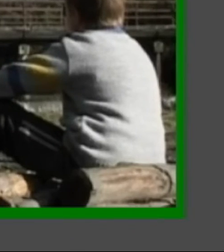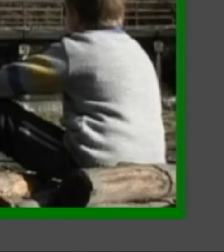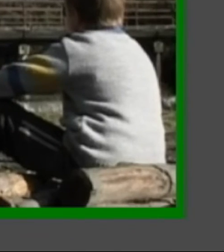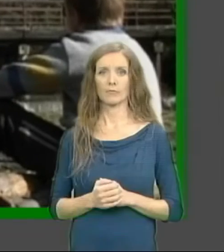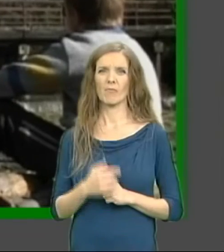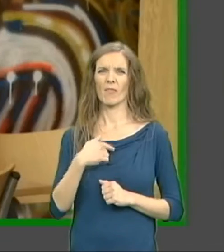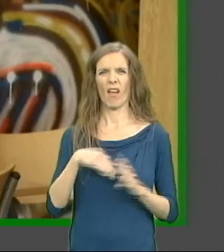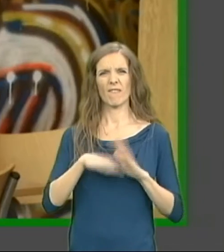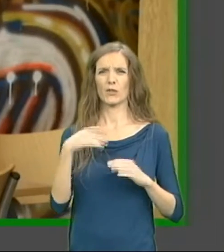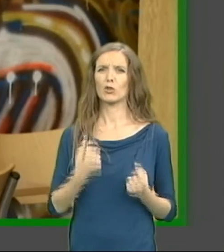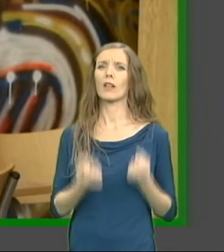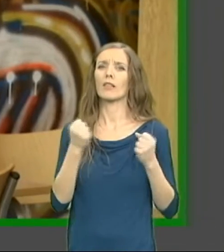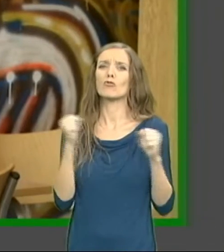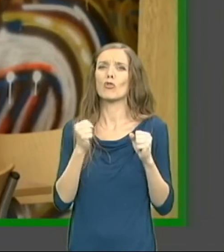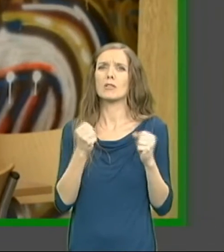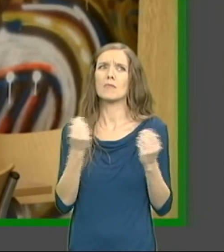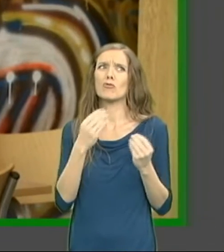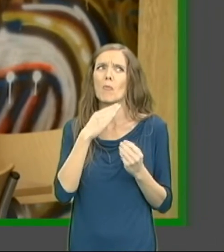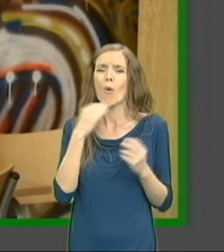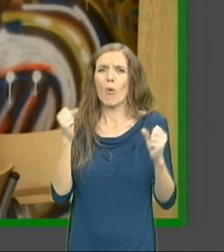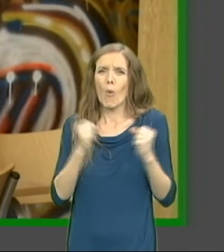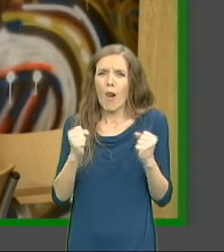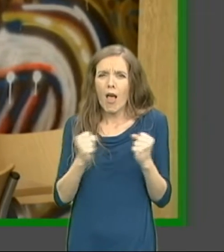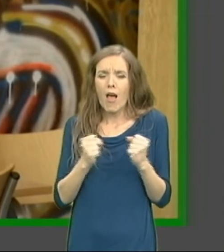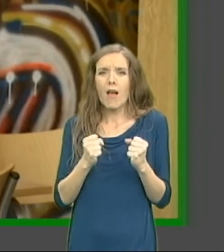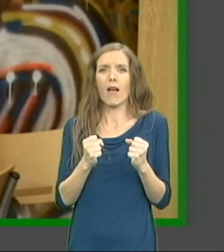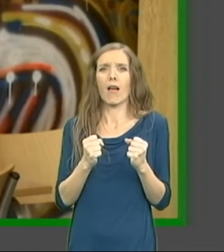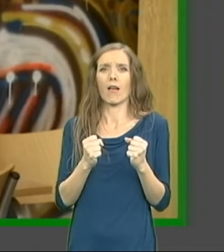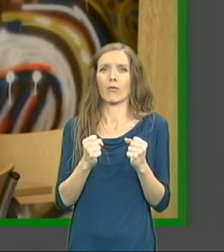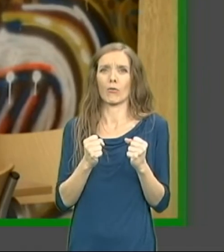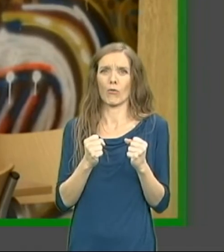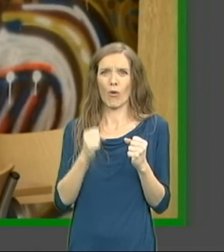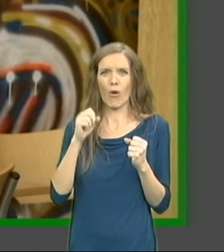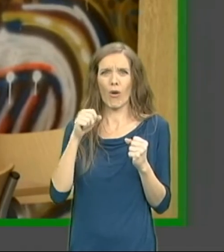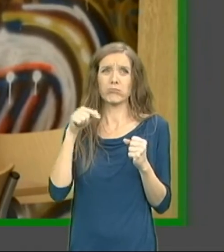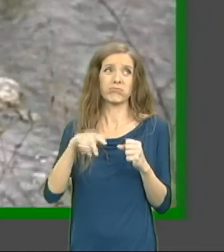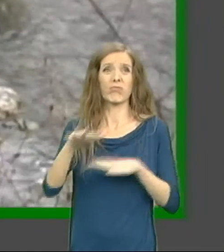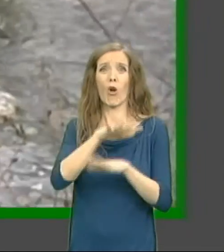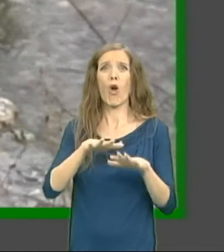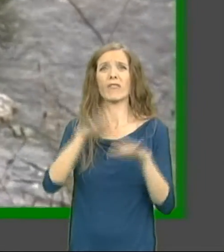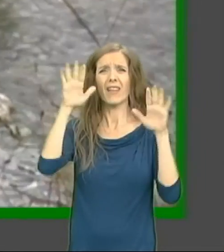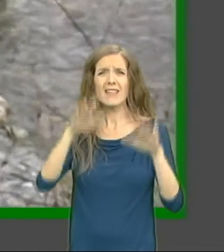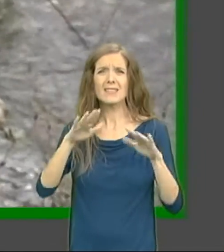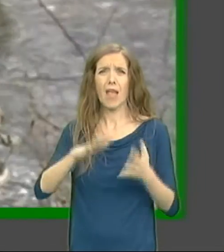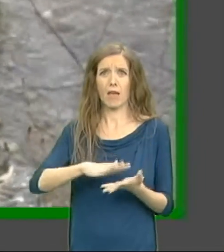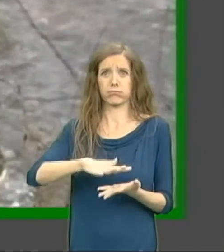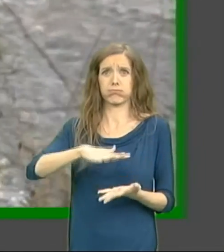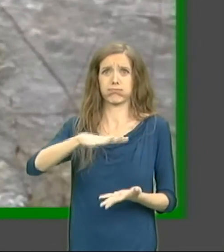Meni je teže zimi, zato što je jako hladno. I ono su veliki su snegovi kod